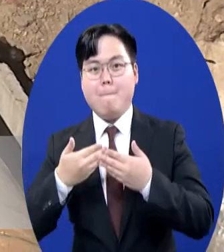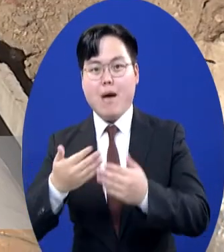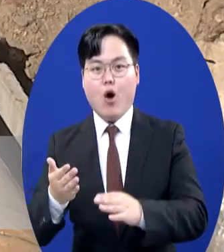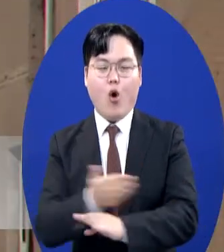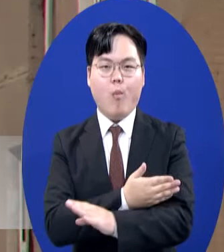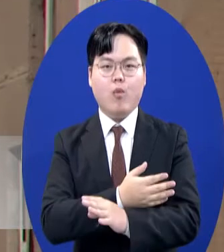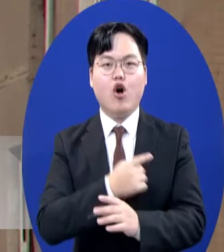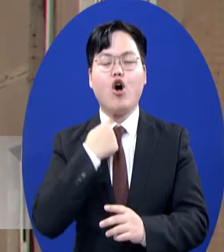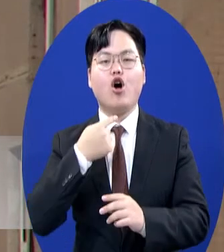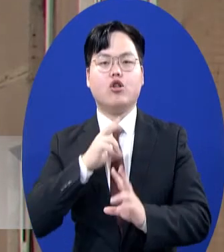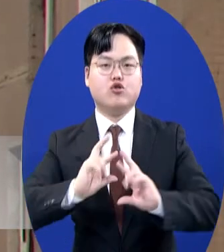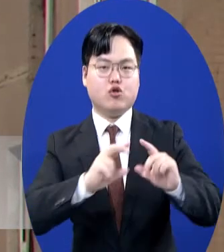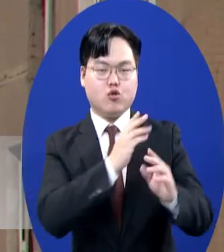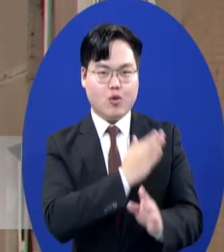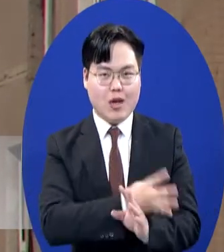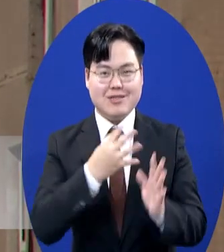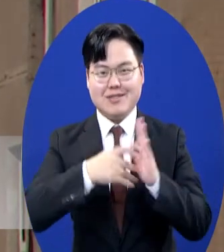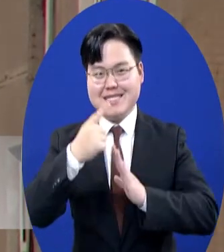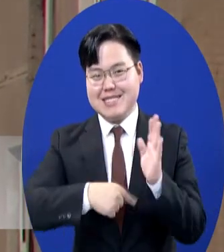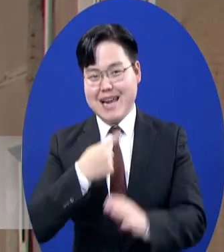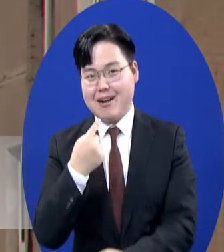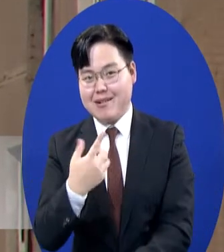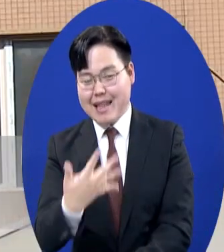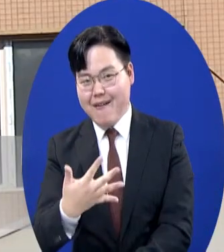нуглаж чаджээ. Уламжил ёсоор 9-р сарын 15-нд айл